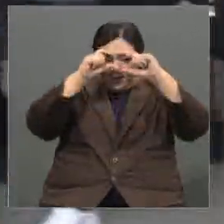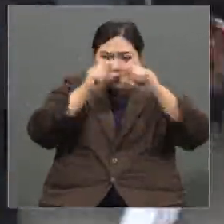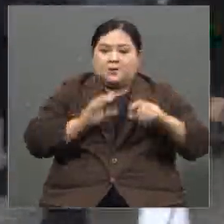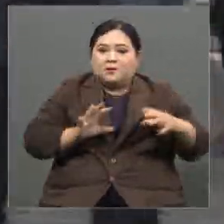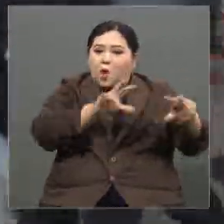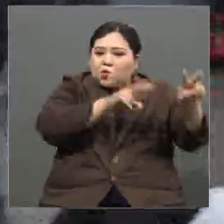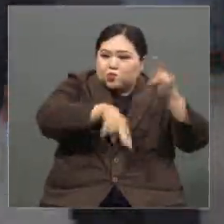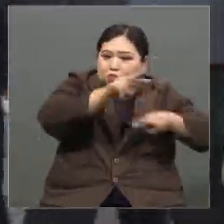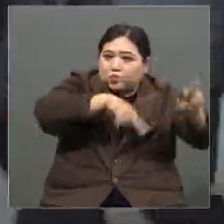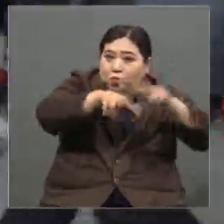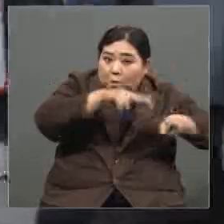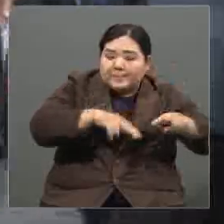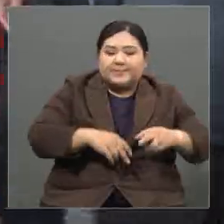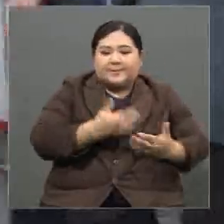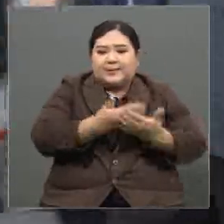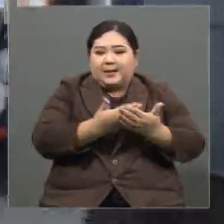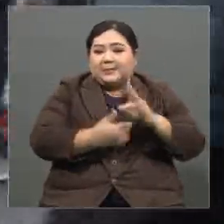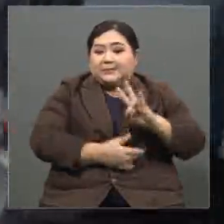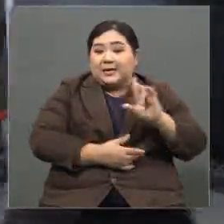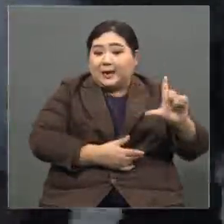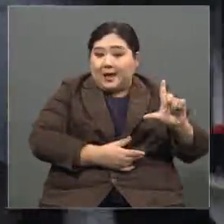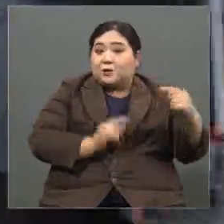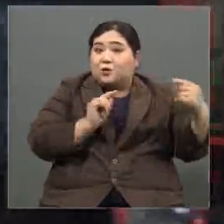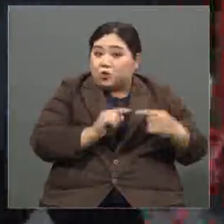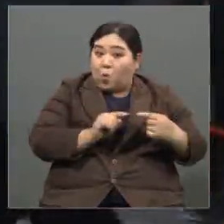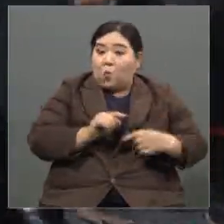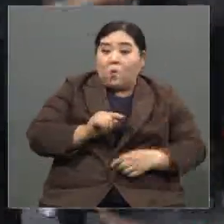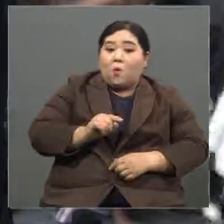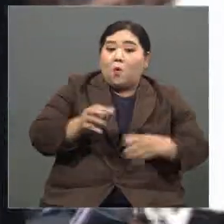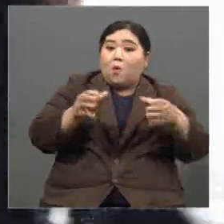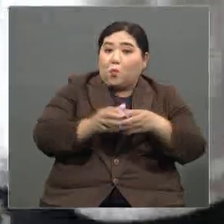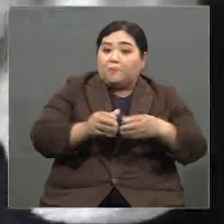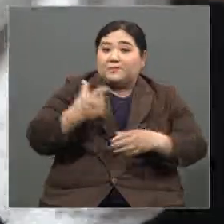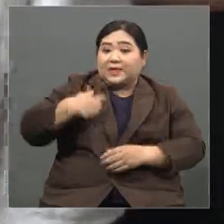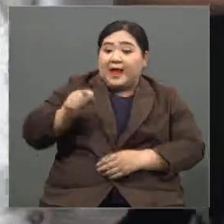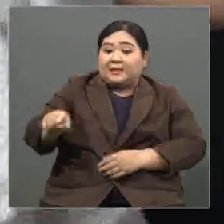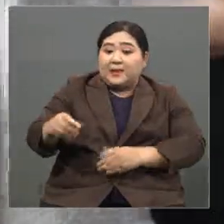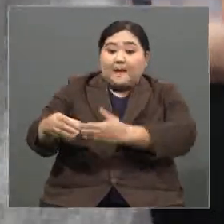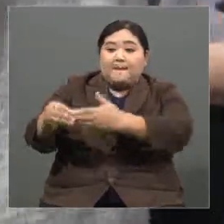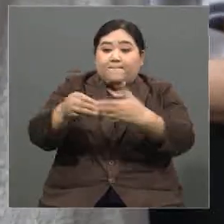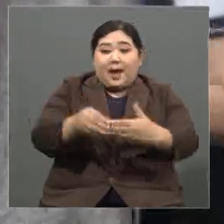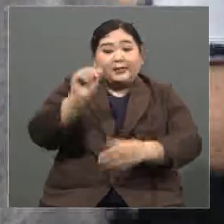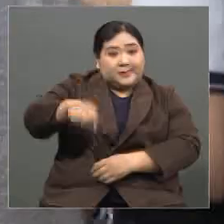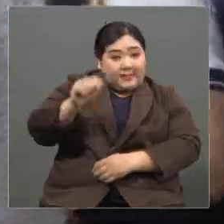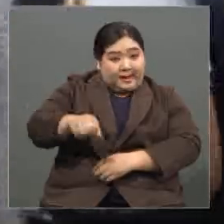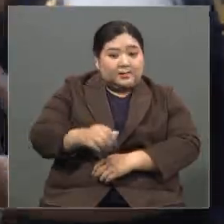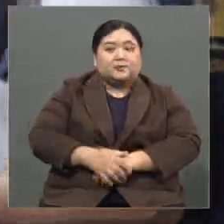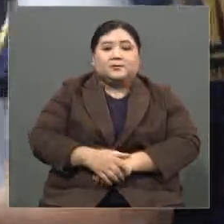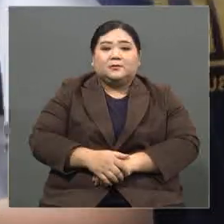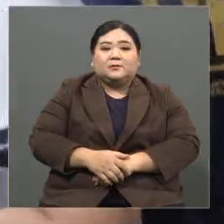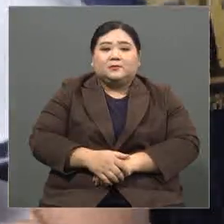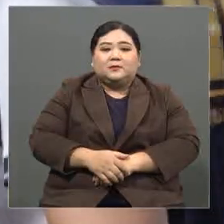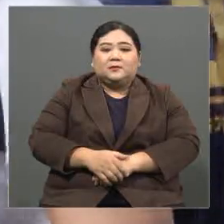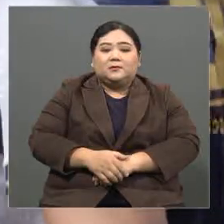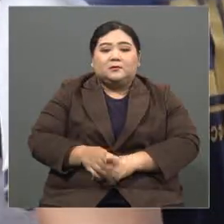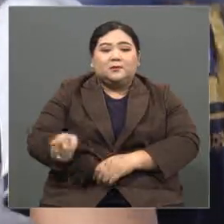ล้านที่บอกเนี่ยมันตรงกับความเสียหายของผู้ต้องหากลุ่มที่ทนายคนนี้พามาหรือไม่เนื่องจากทนายคนเนี้ย